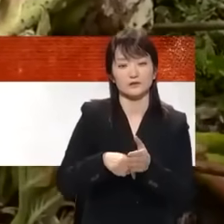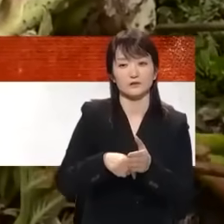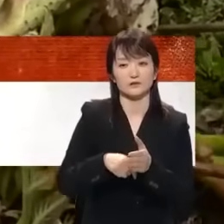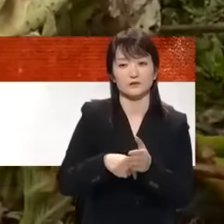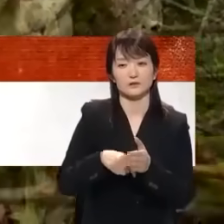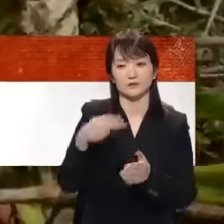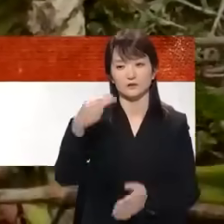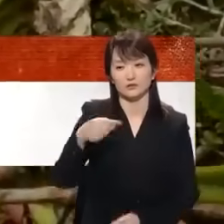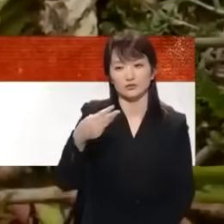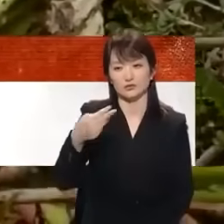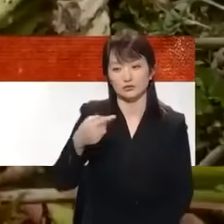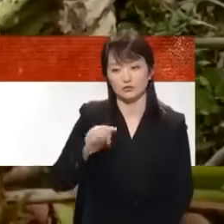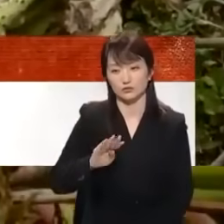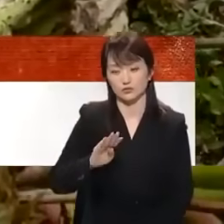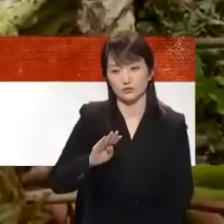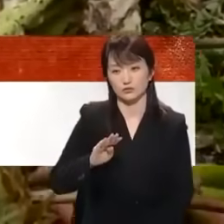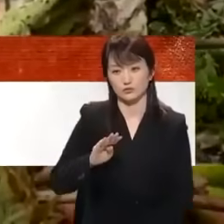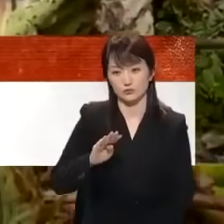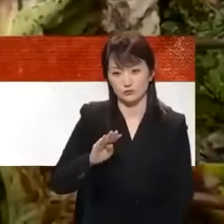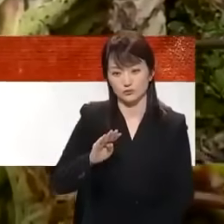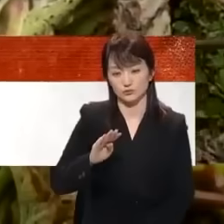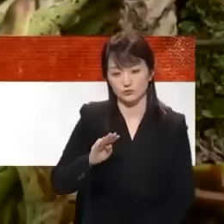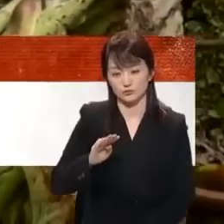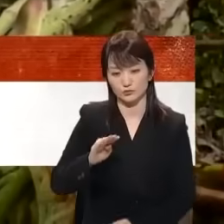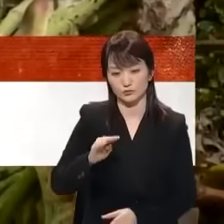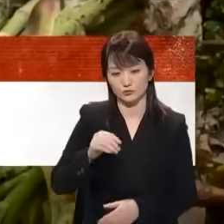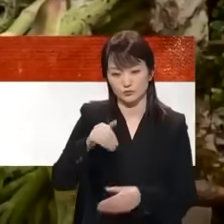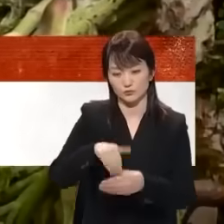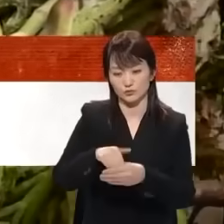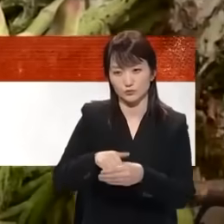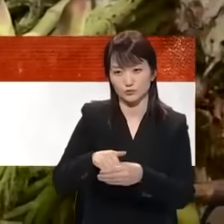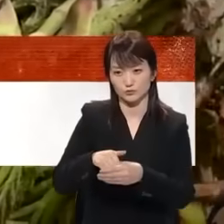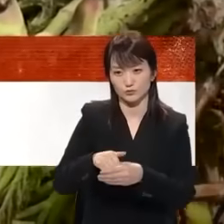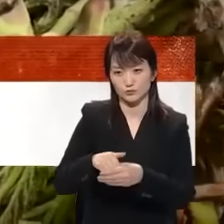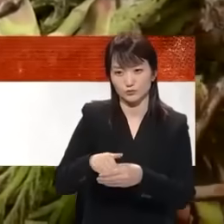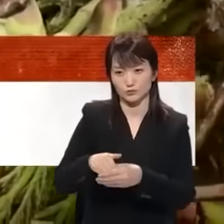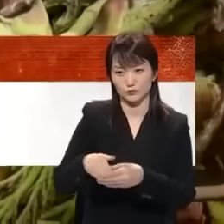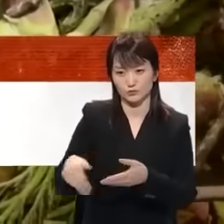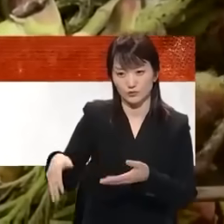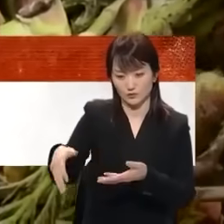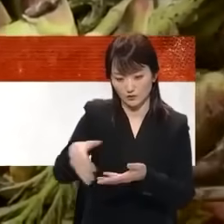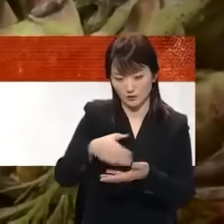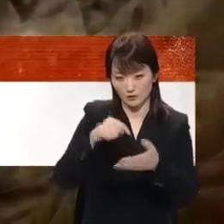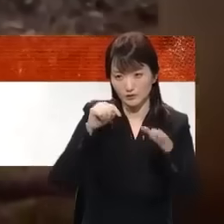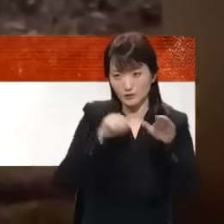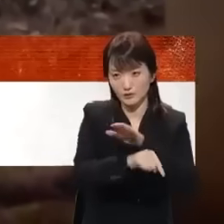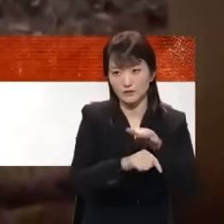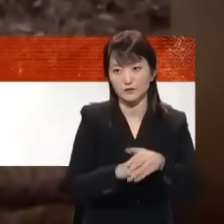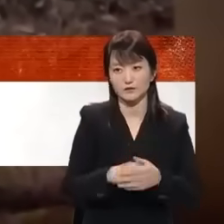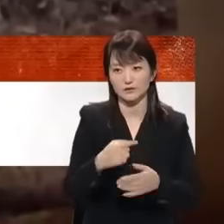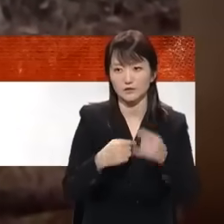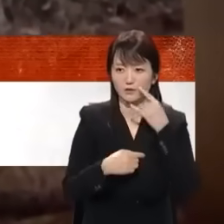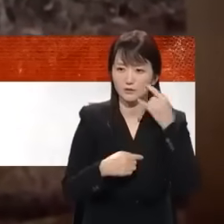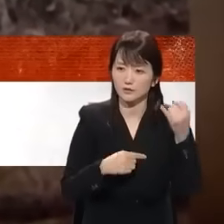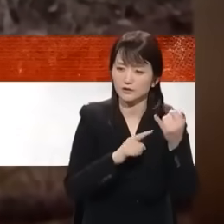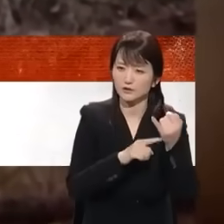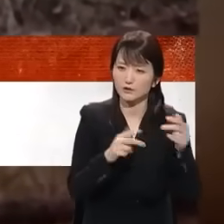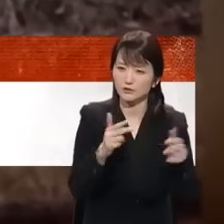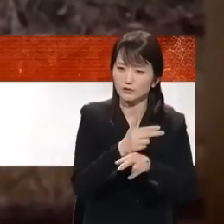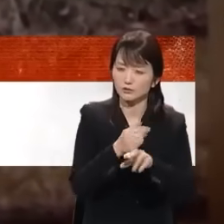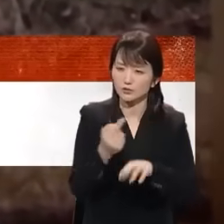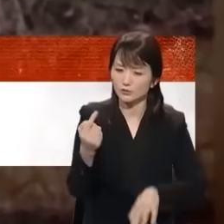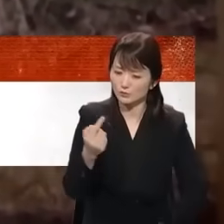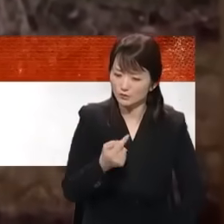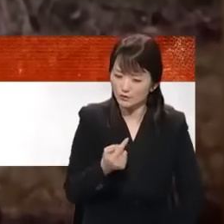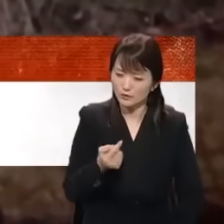갔었거든요 그 어머니께서 주말에 따로 내려오라는 걸 그냥 혹시 모르니 그 선거날 쉬는 날이기도 해서 제가 내려간다고